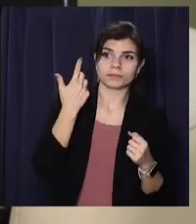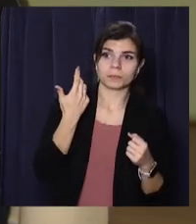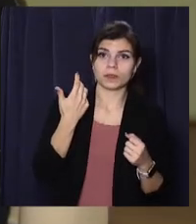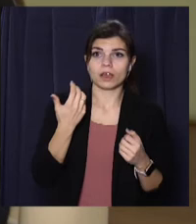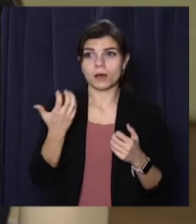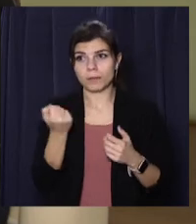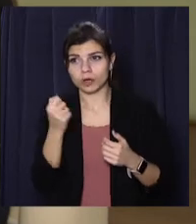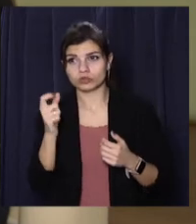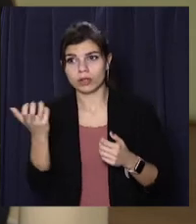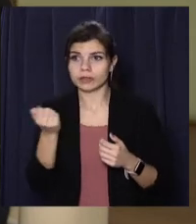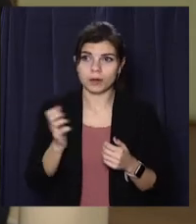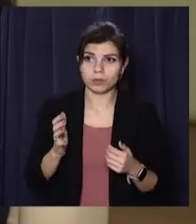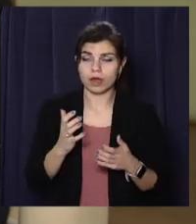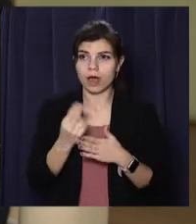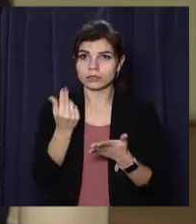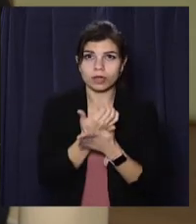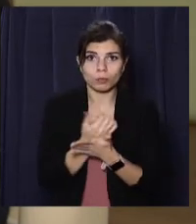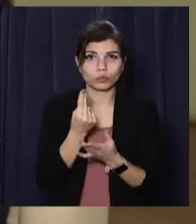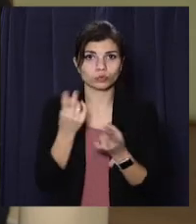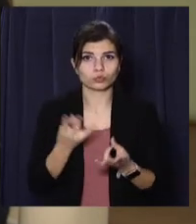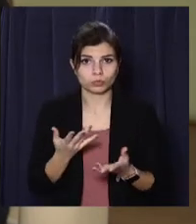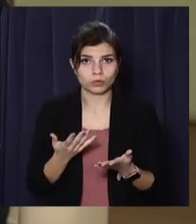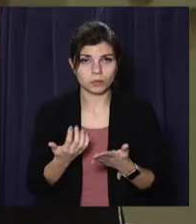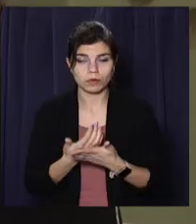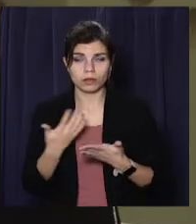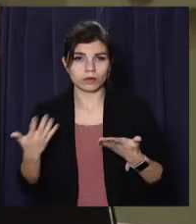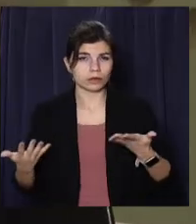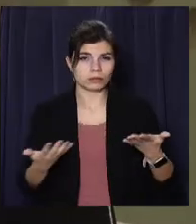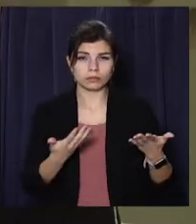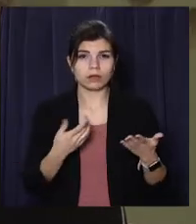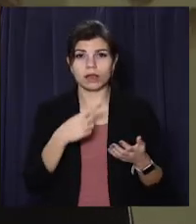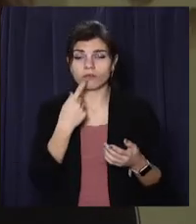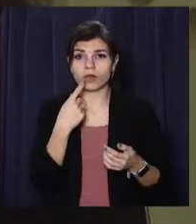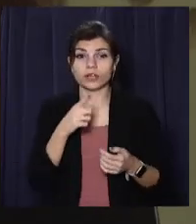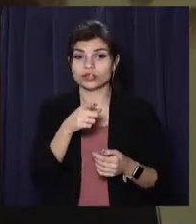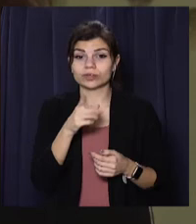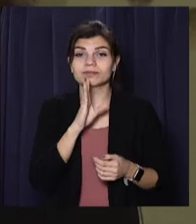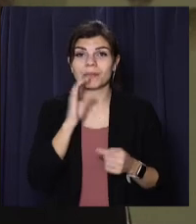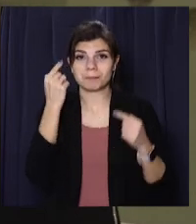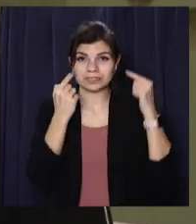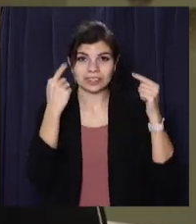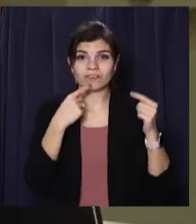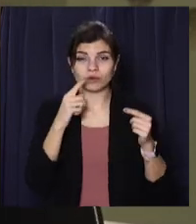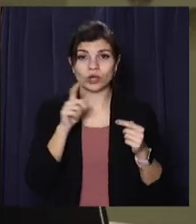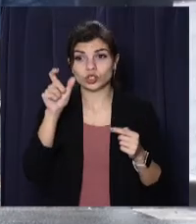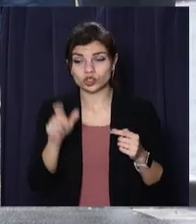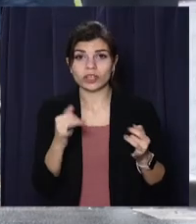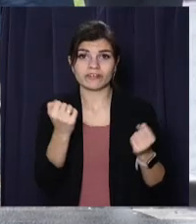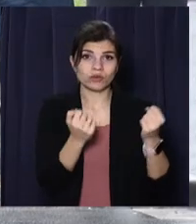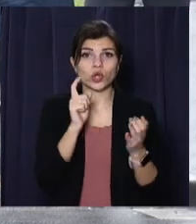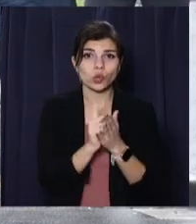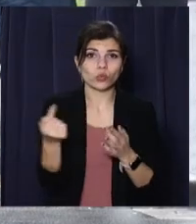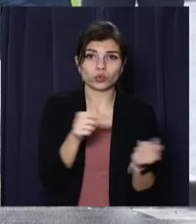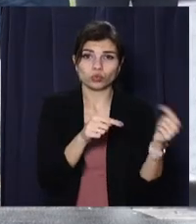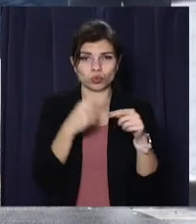бере. До биття водіїв та пошкодження транспорту можна і не доводити ситуацію, переконана Еліна Карєпова. Пасажир та водій мають